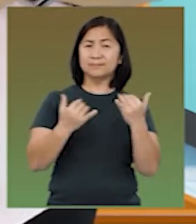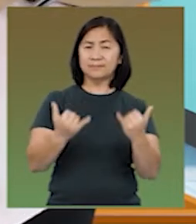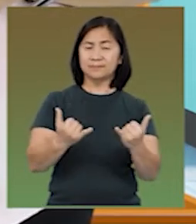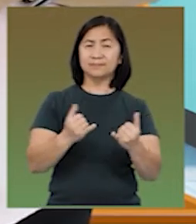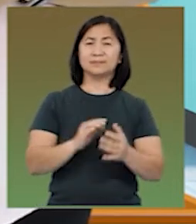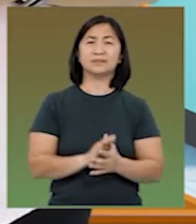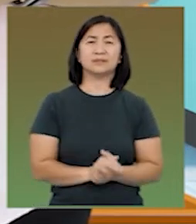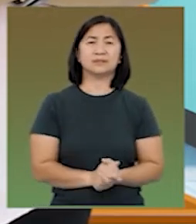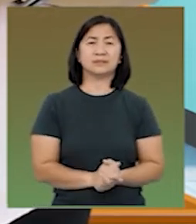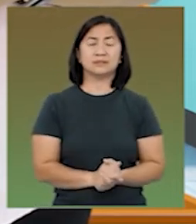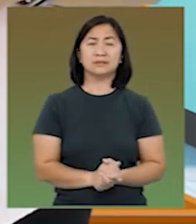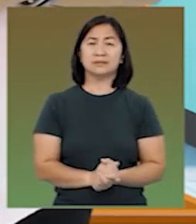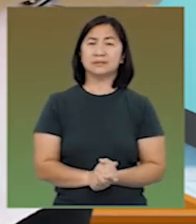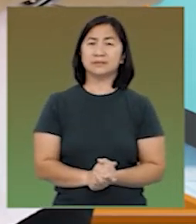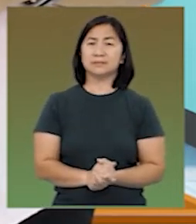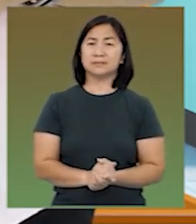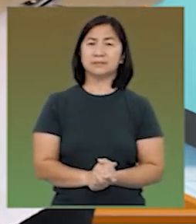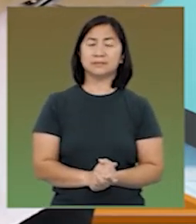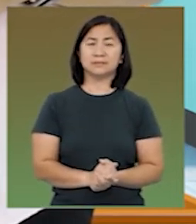na!